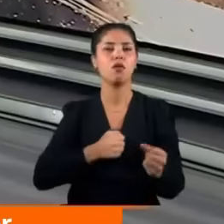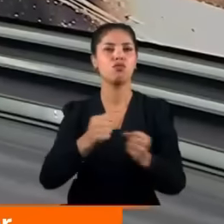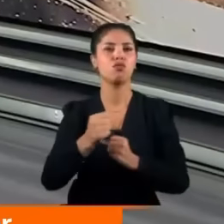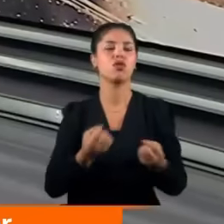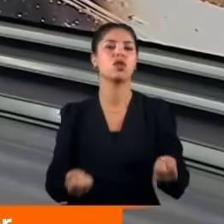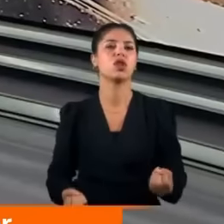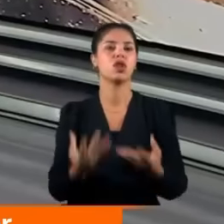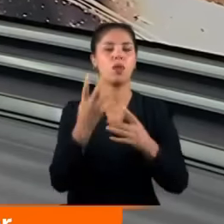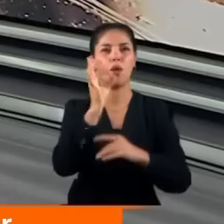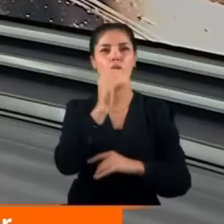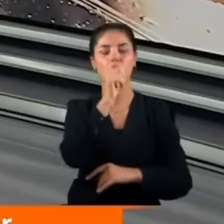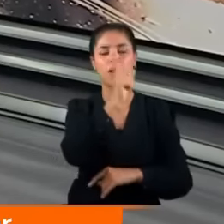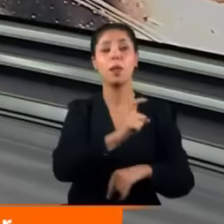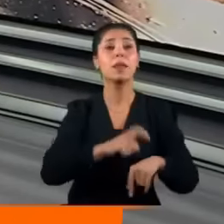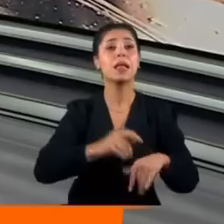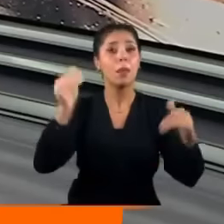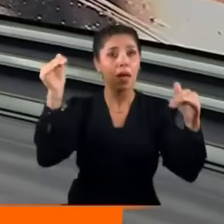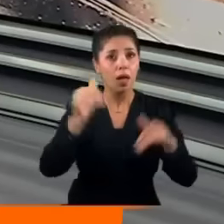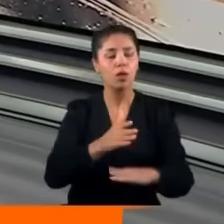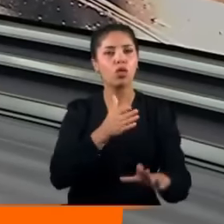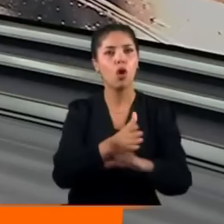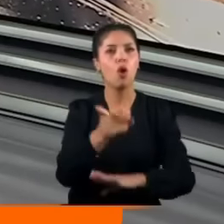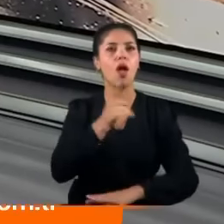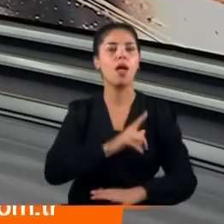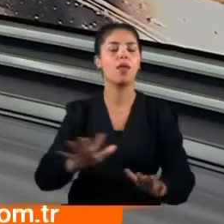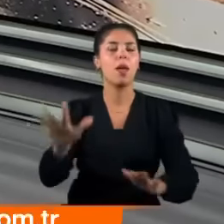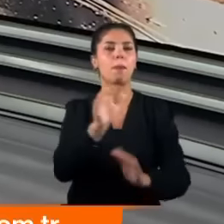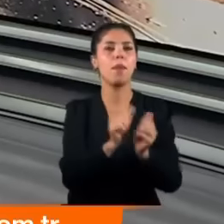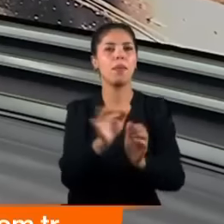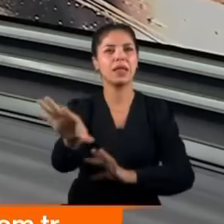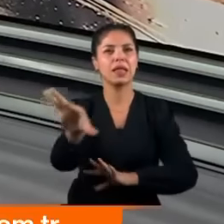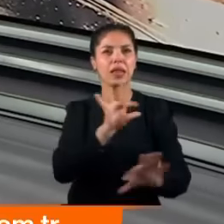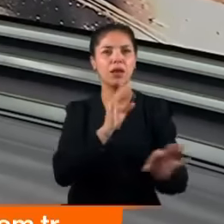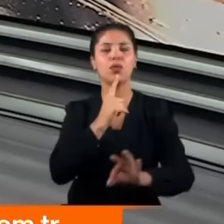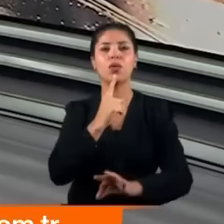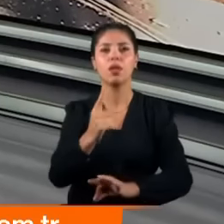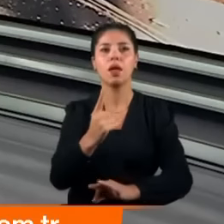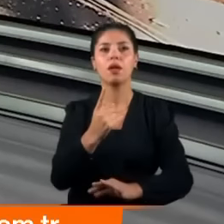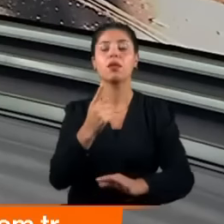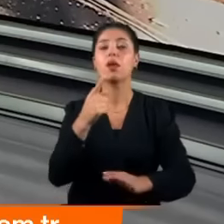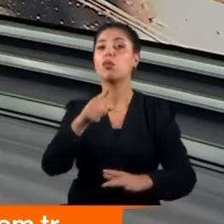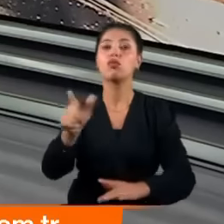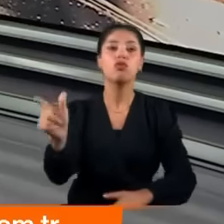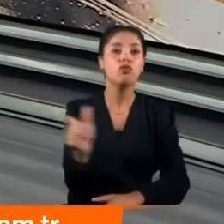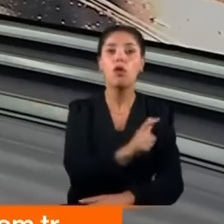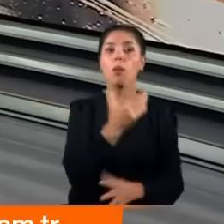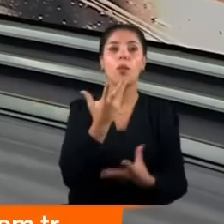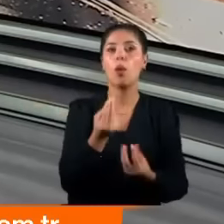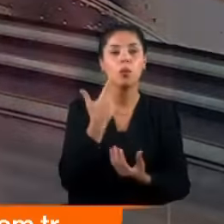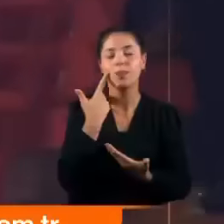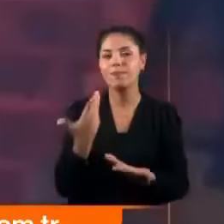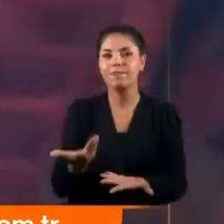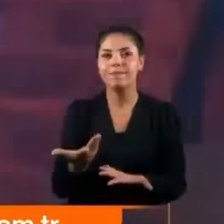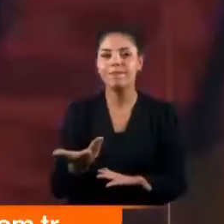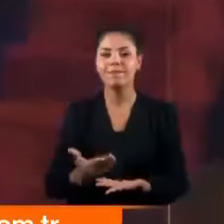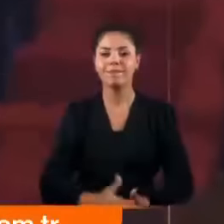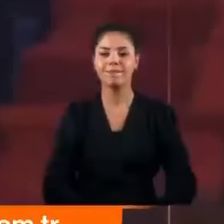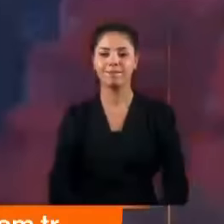Özel'in zamanı gelince en doğru adayı hep birlikte belirleyeceğiz açıklaması bakın nasıl bir hamleyle karşılık buldu.